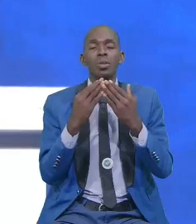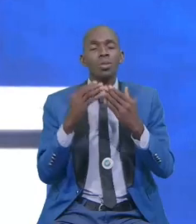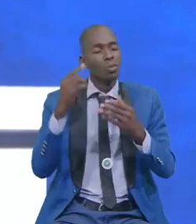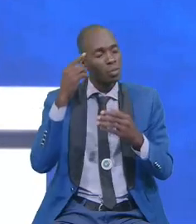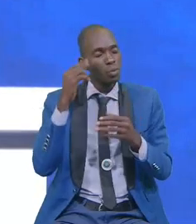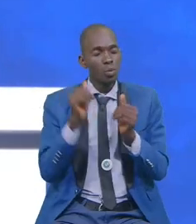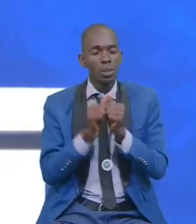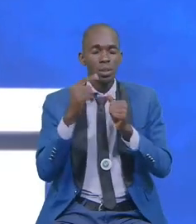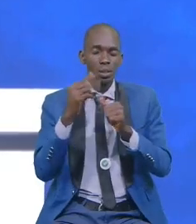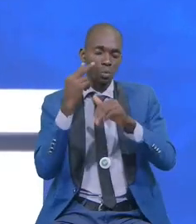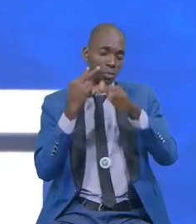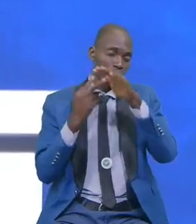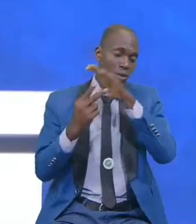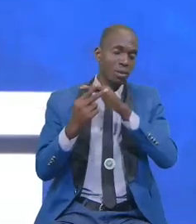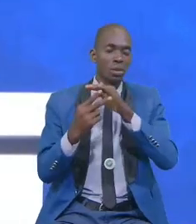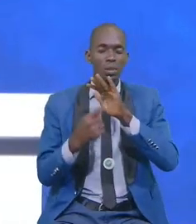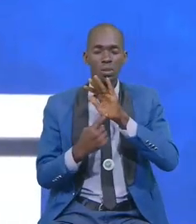la révélation prédite